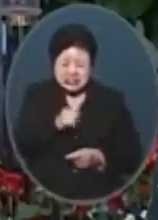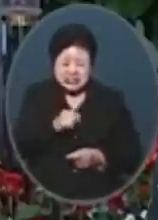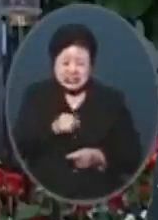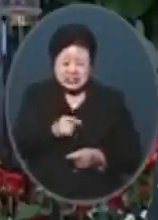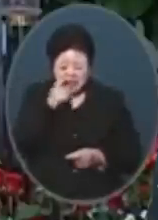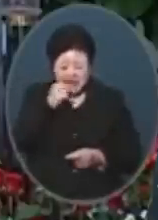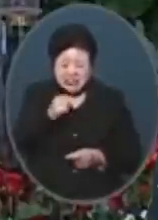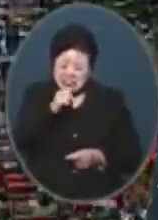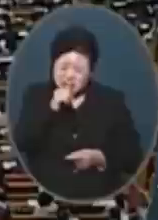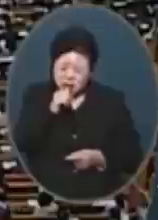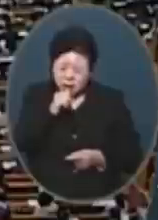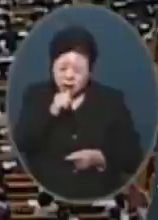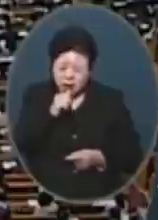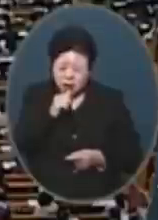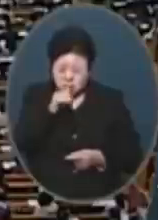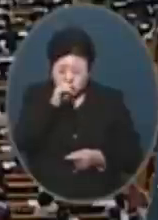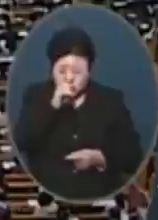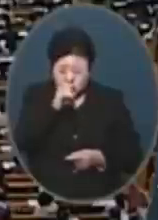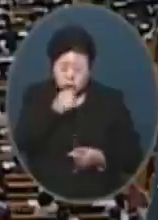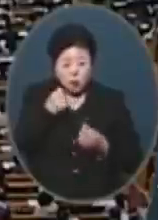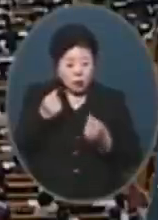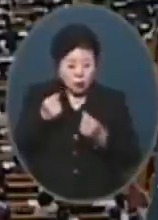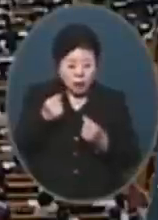건강하고 씩씩하게